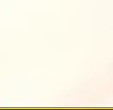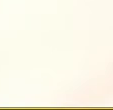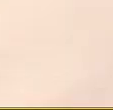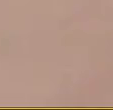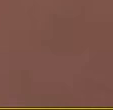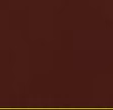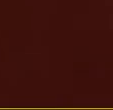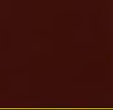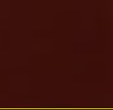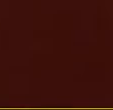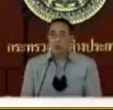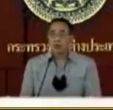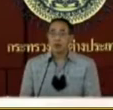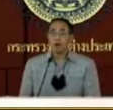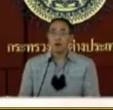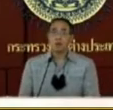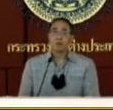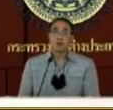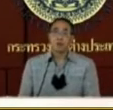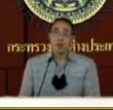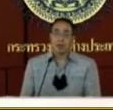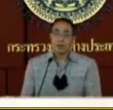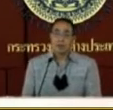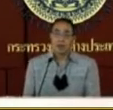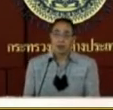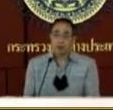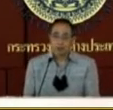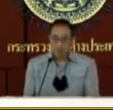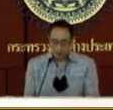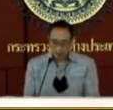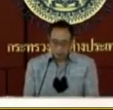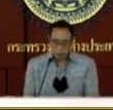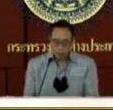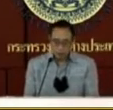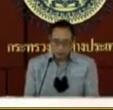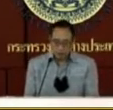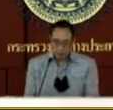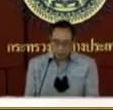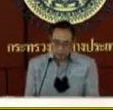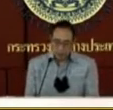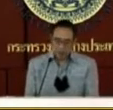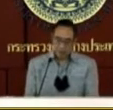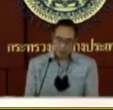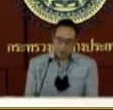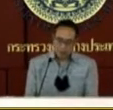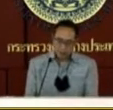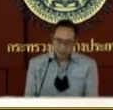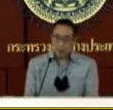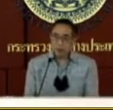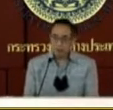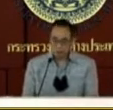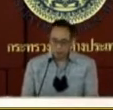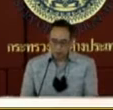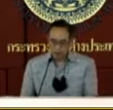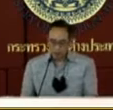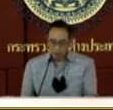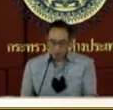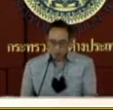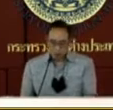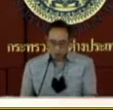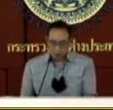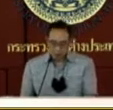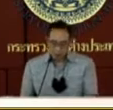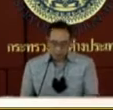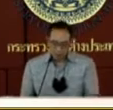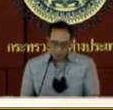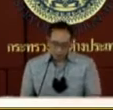กงสุลใหญ่ของเราทั่วโลกจะต้องทำอะไรบ้างในเรื่องของนโยบายการทูตวิทยาศาสตร์นะครับสามารถติดตามชม